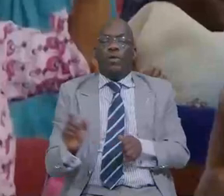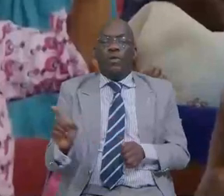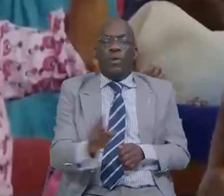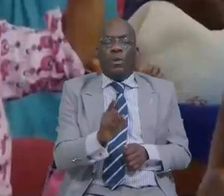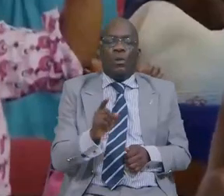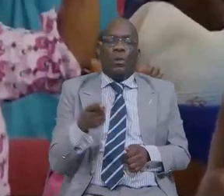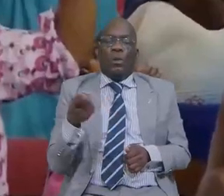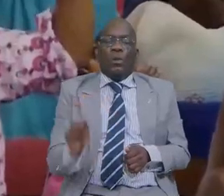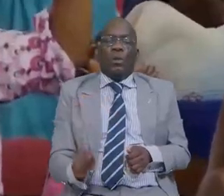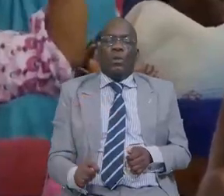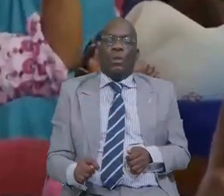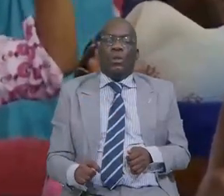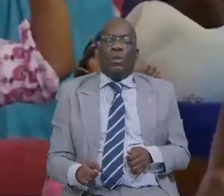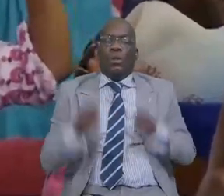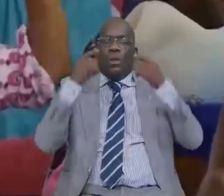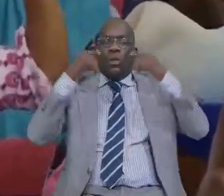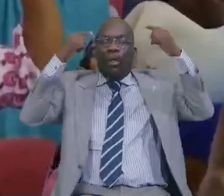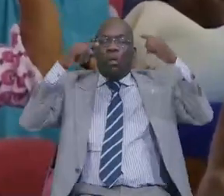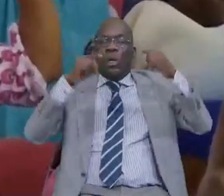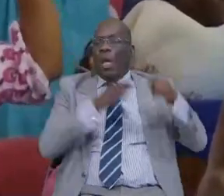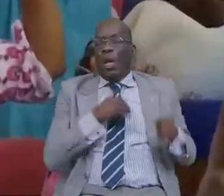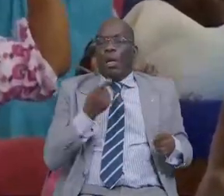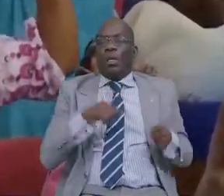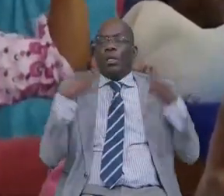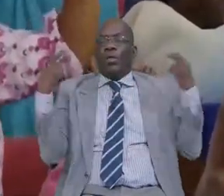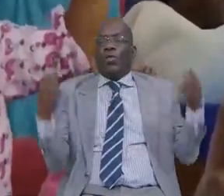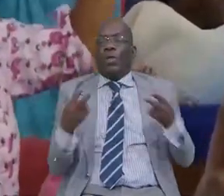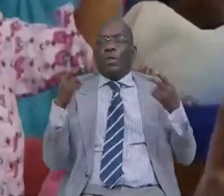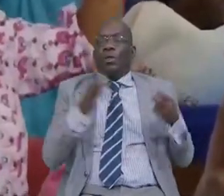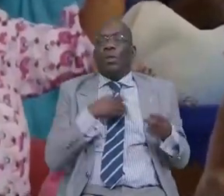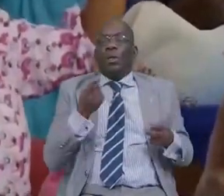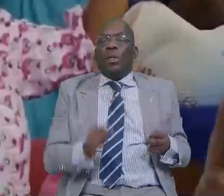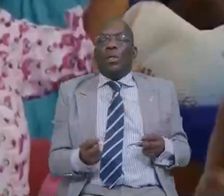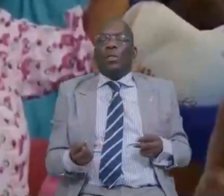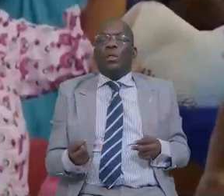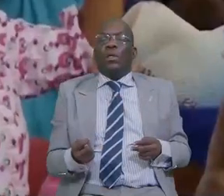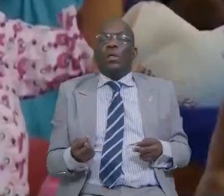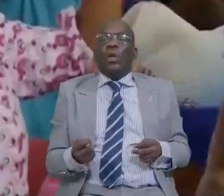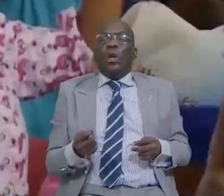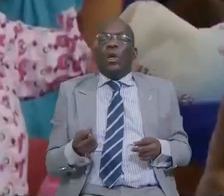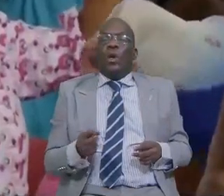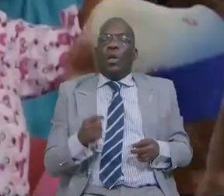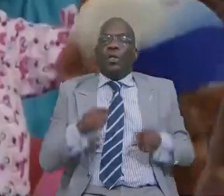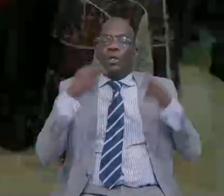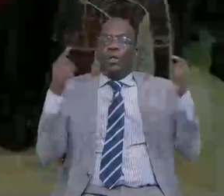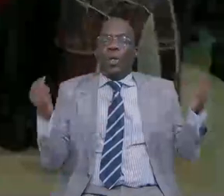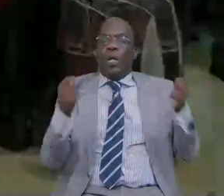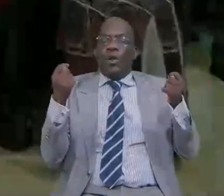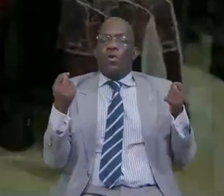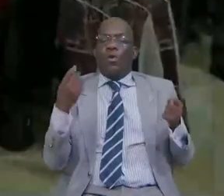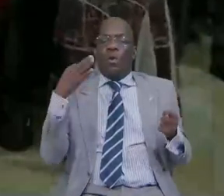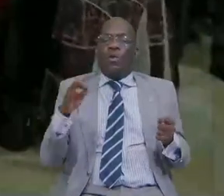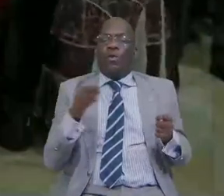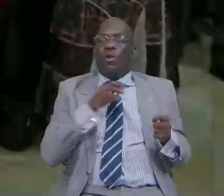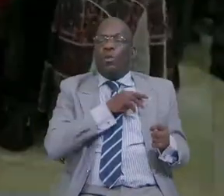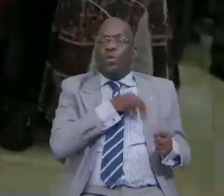ici le succès et la victoire. Et le triomphe du ministère au nom de